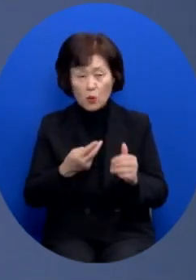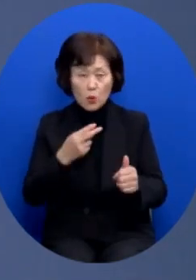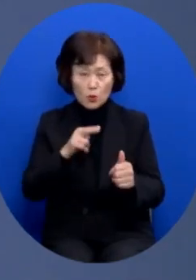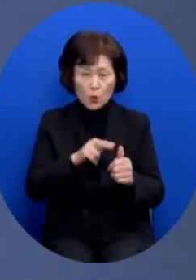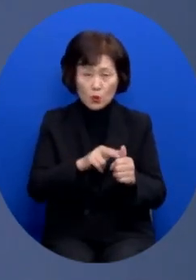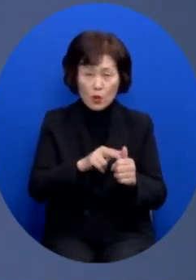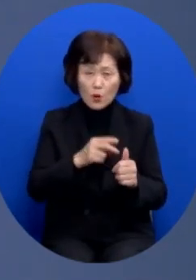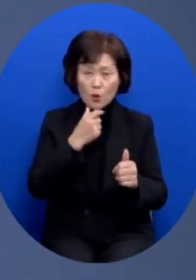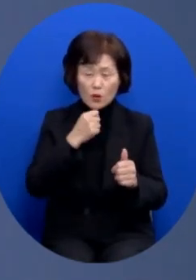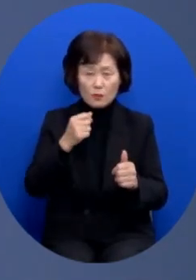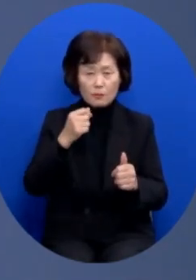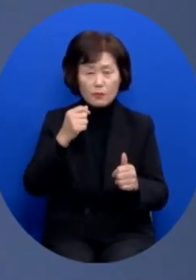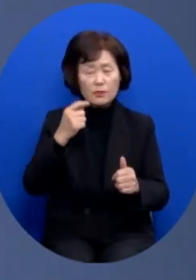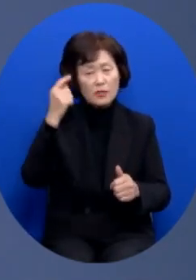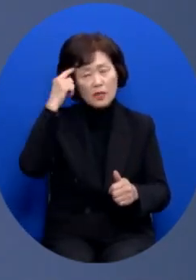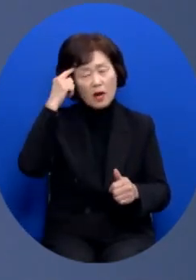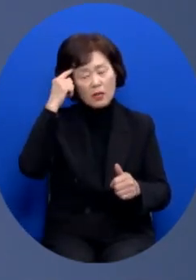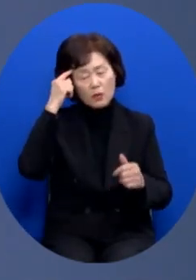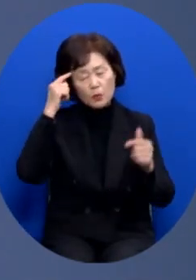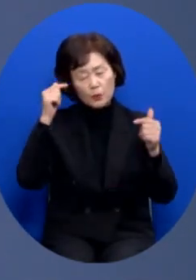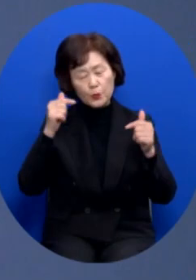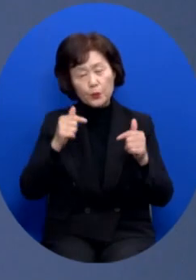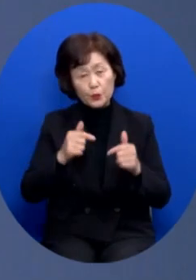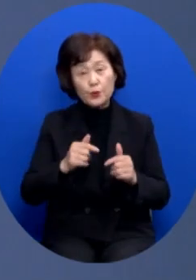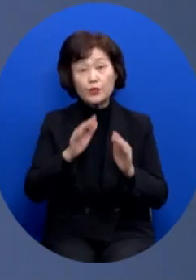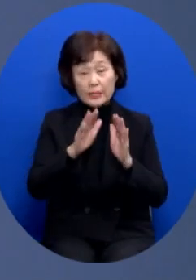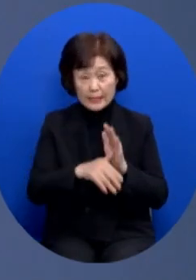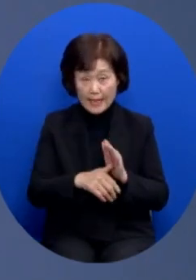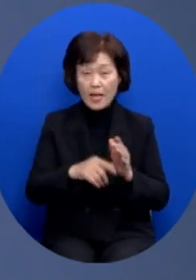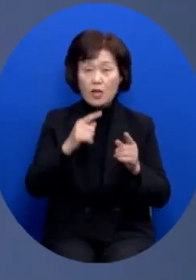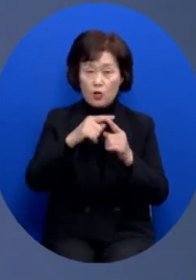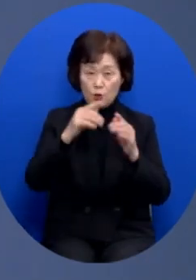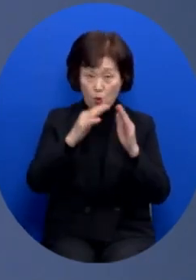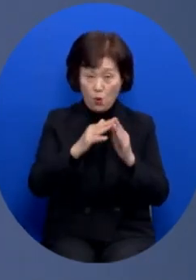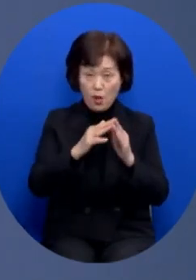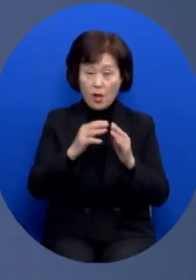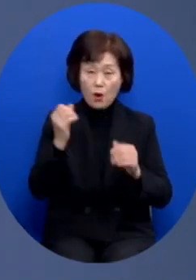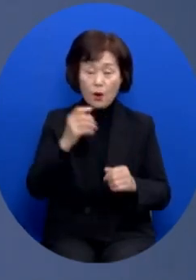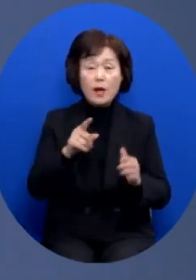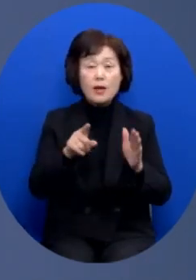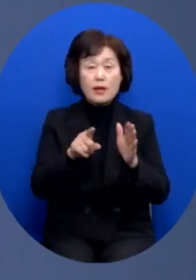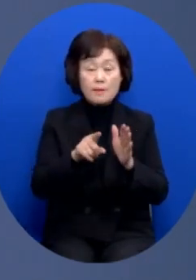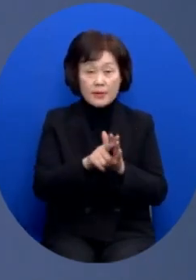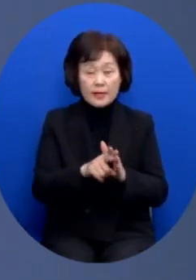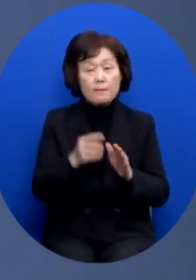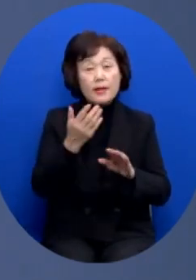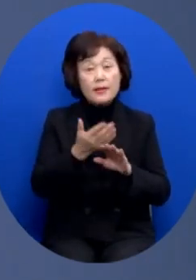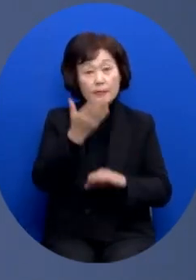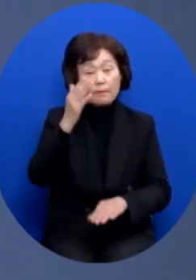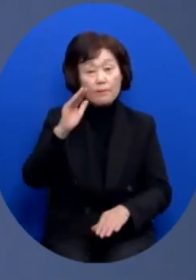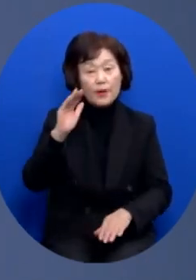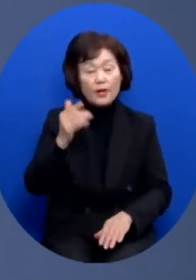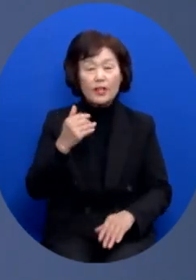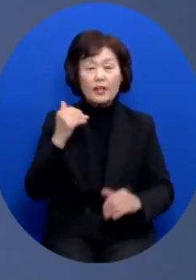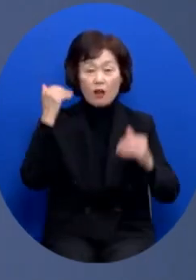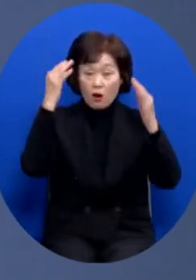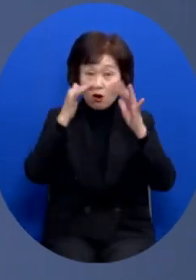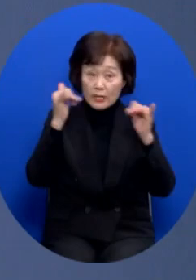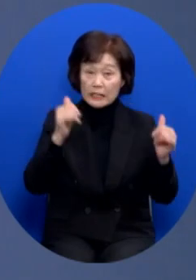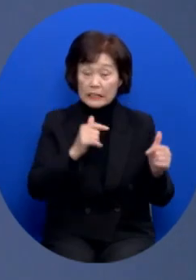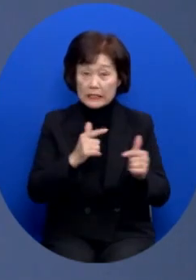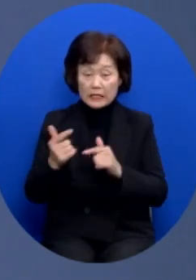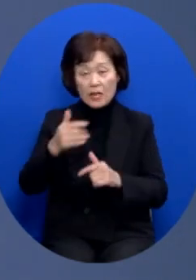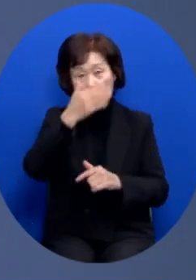정신도 사라져버리고 있습니다. 이런 때에 교회와 또한 믿음의 선배인 어른들이 먼저 이들에 대한 책임감을